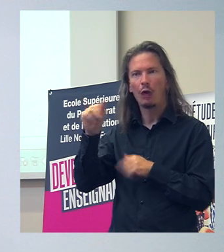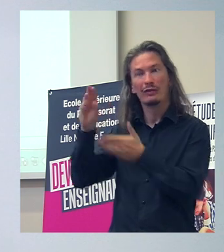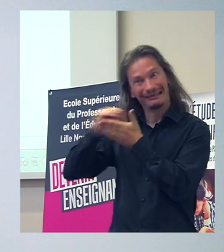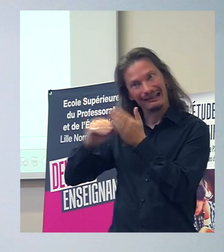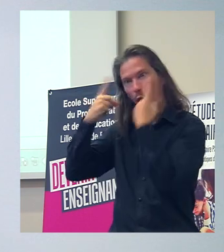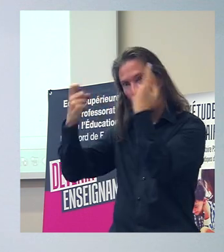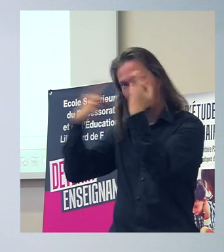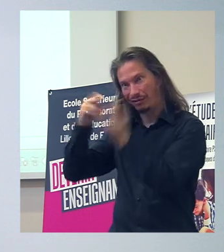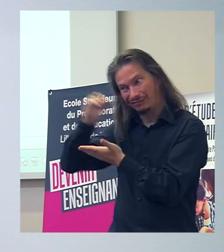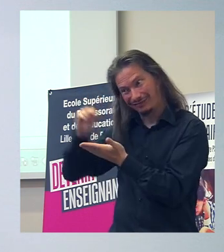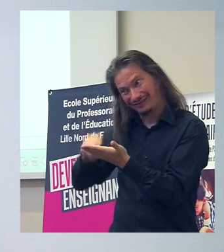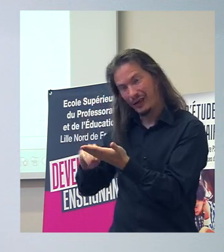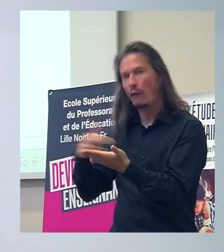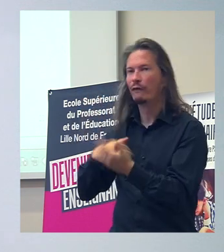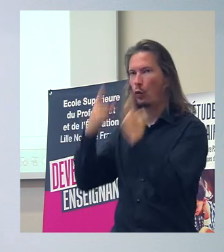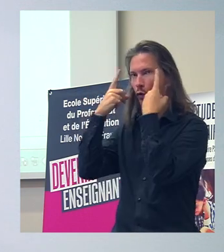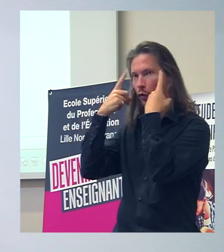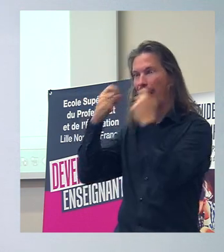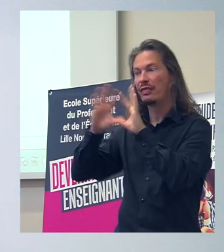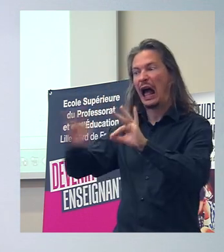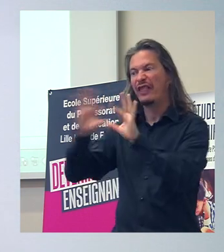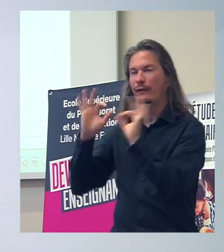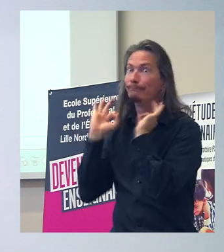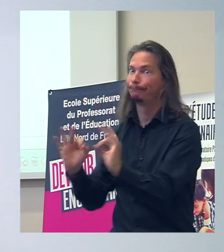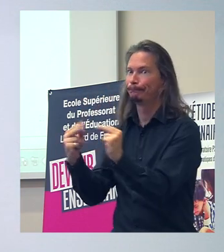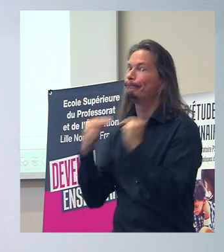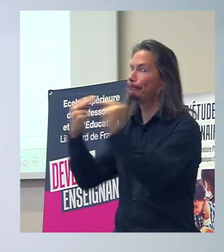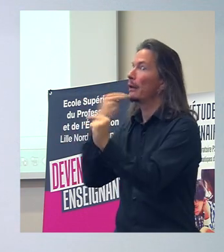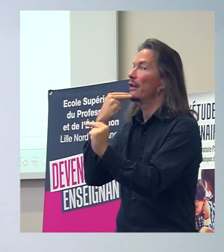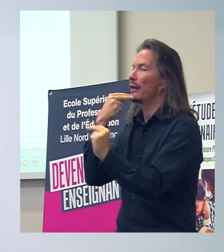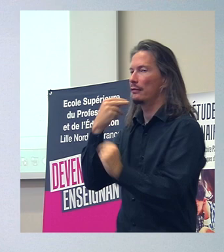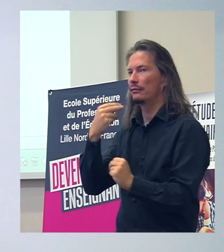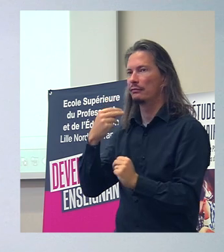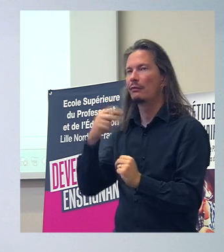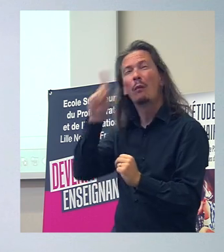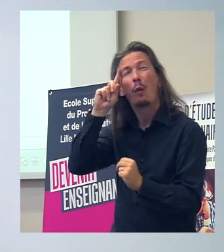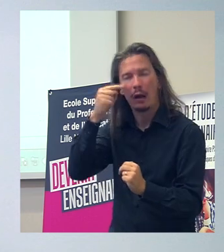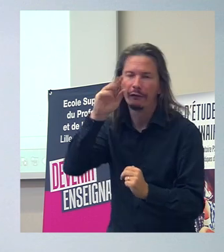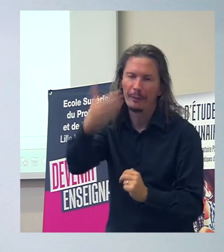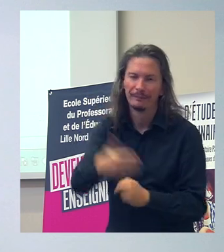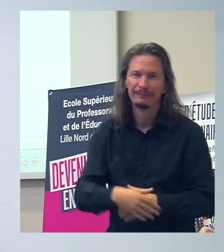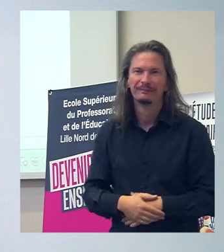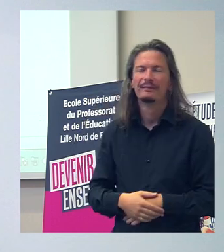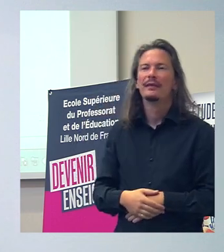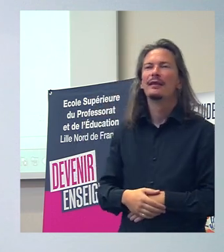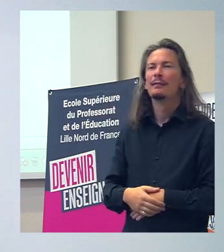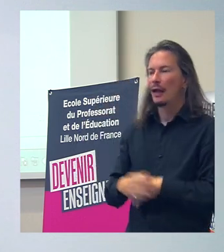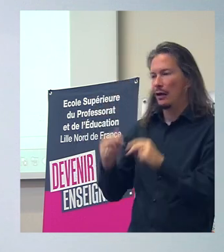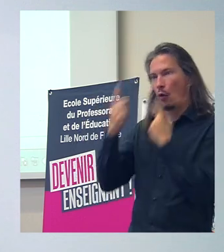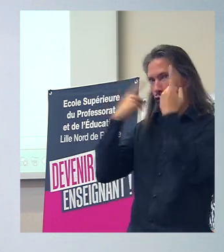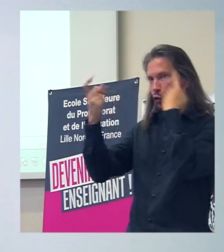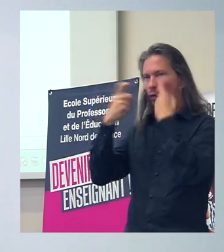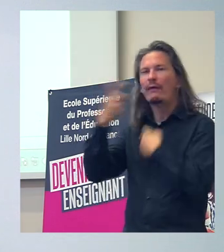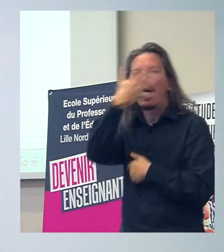voulais une bonne qualité narrative. Vous allez voir tout de suite pourquoi. Mais donc, ce sont des